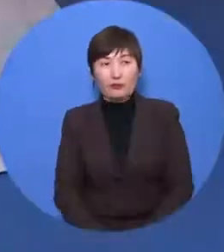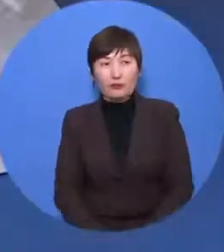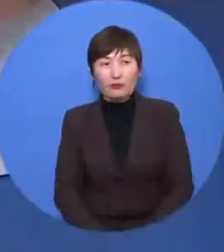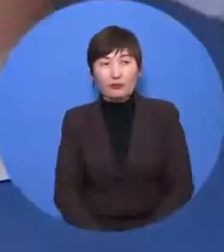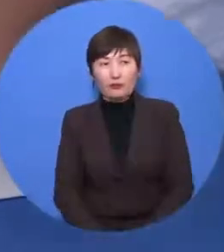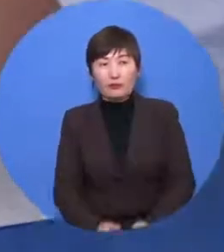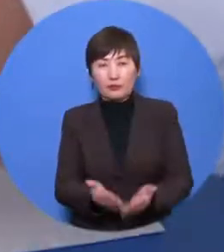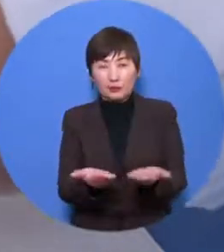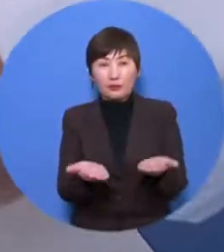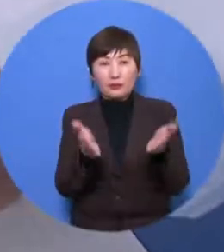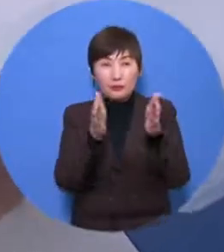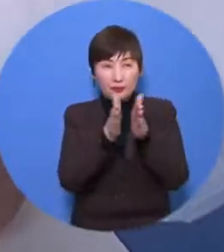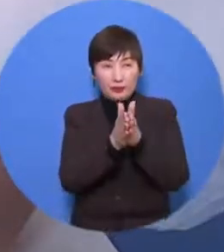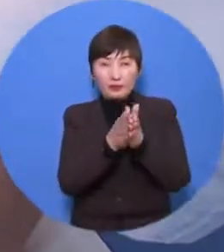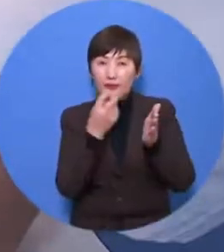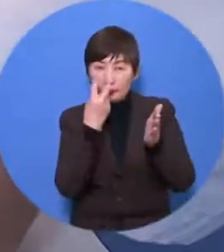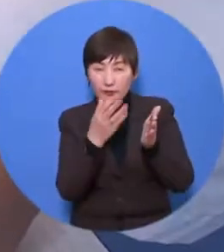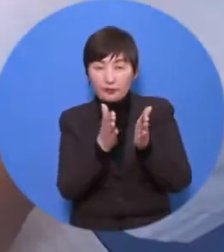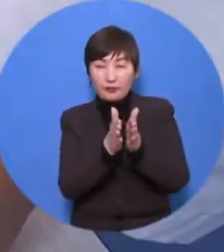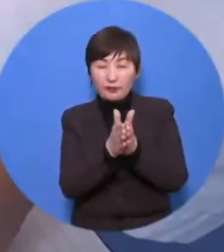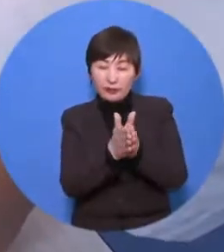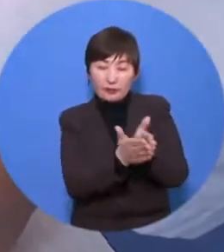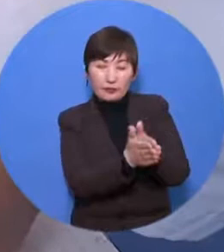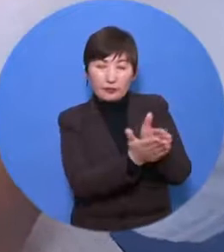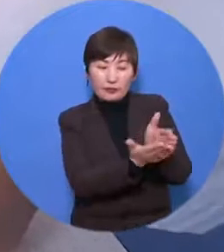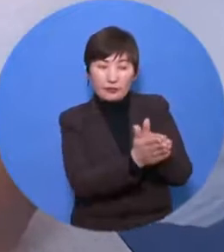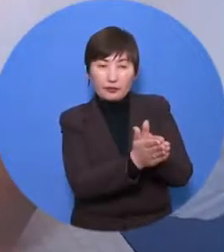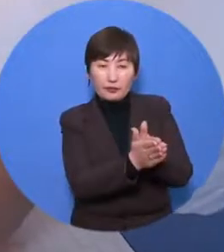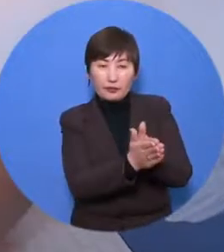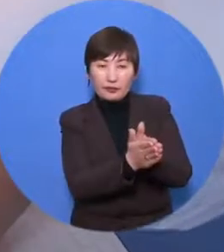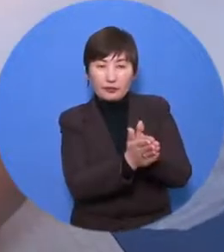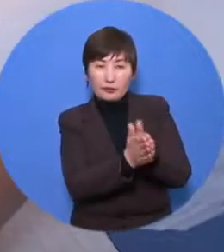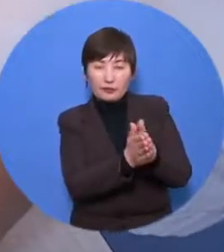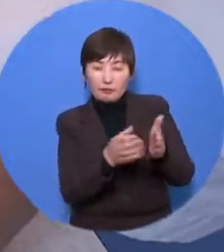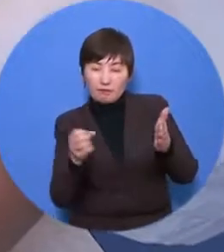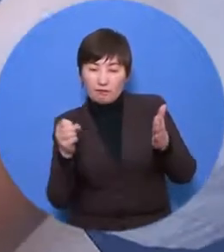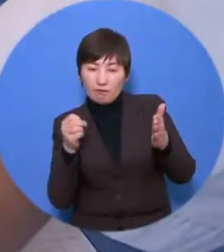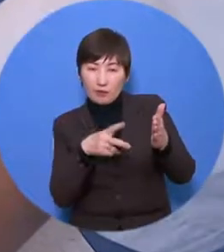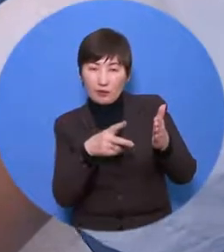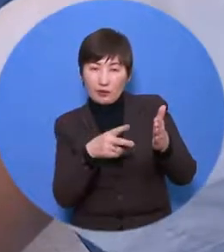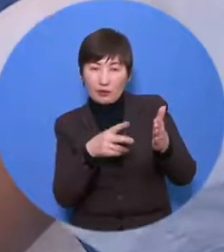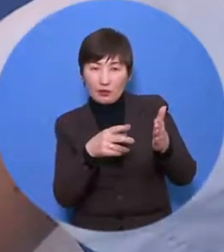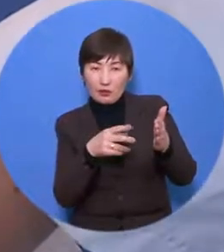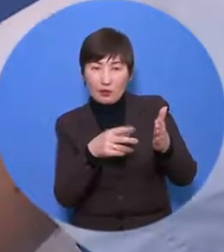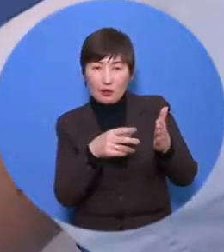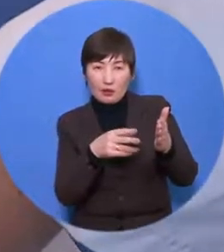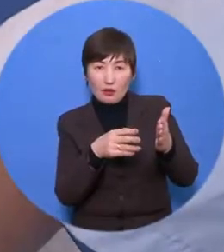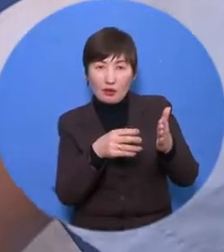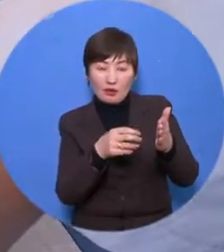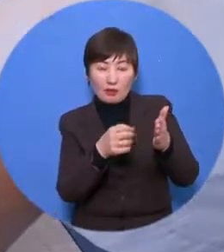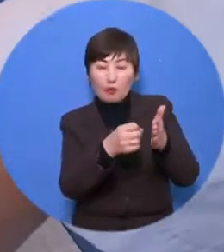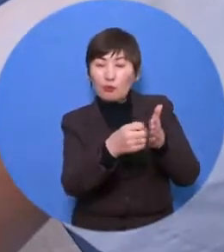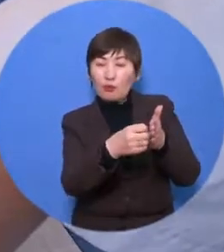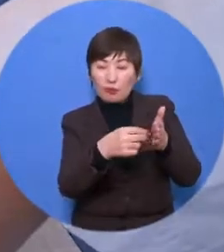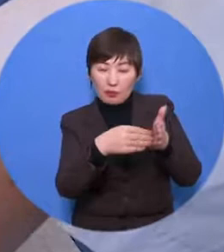За нуглаад харвал чиний тусгад зурсан цэцэрэг толин дээрээс